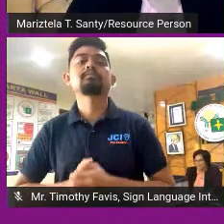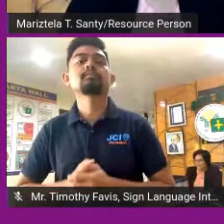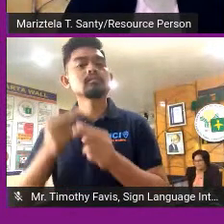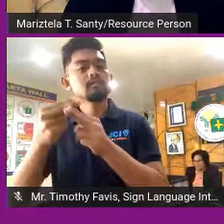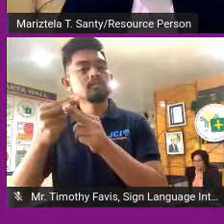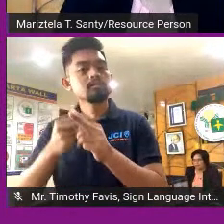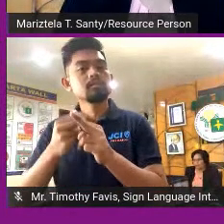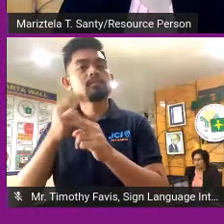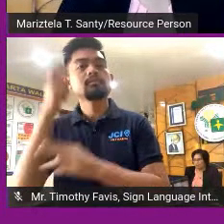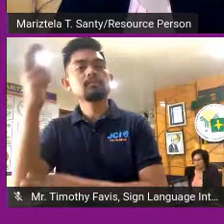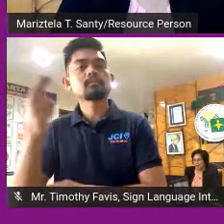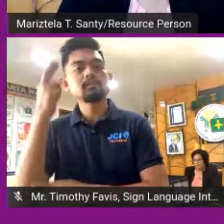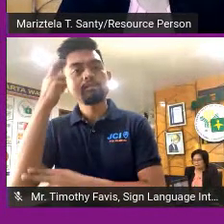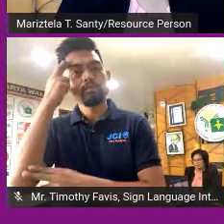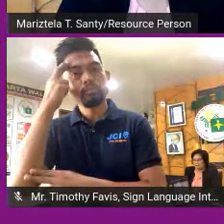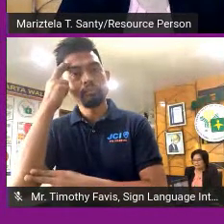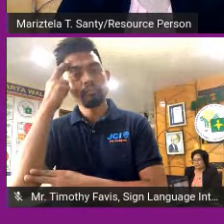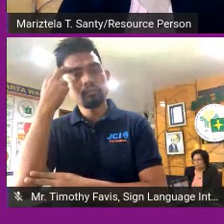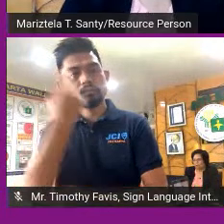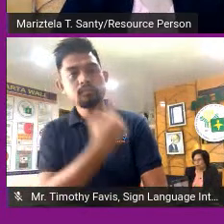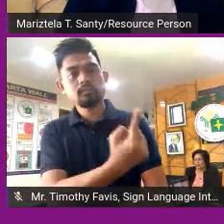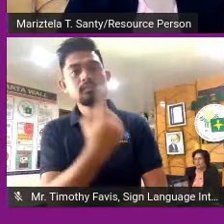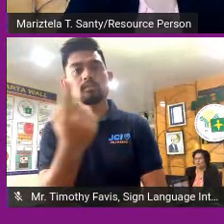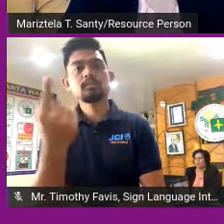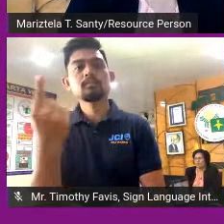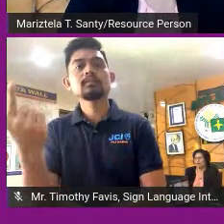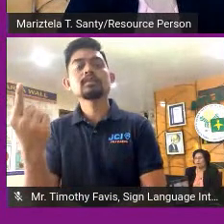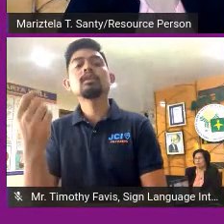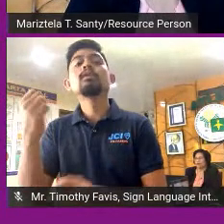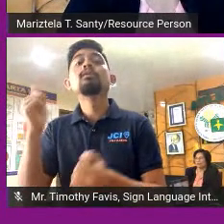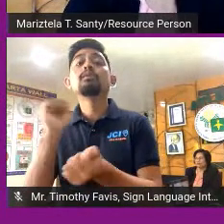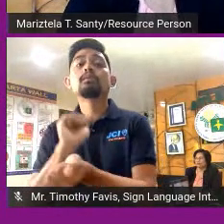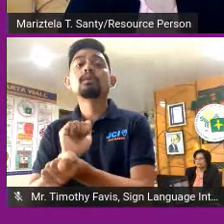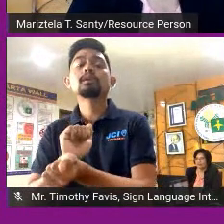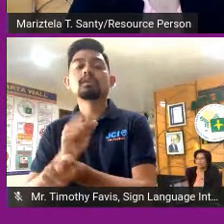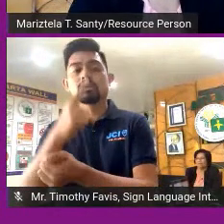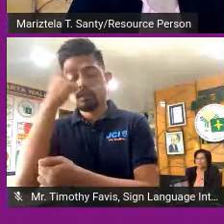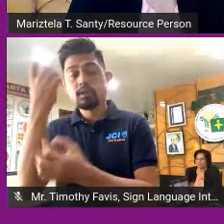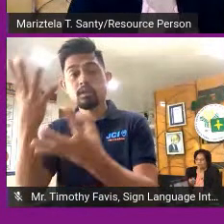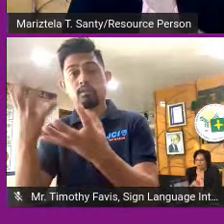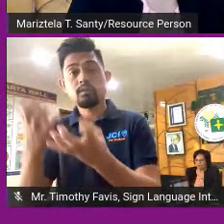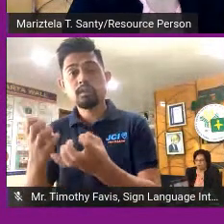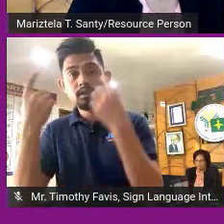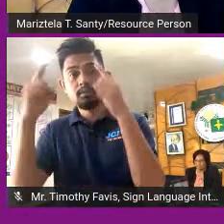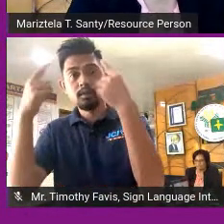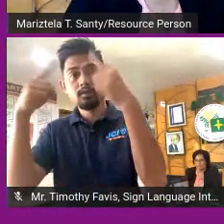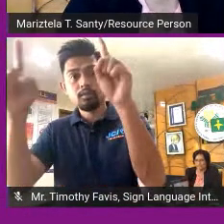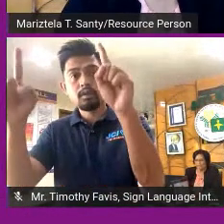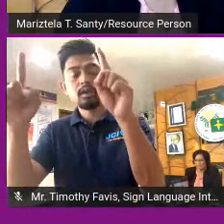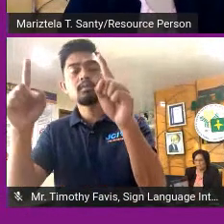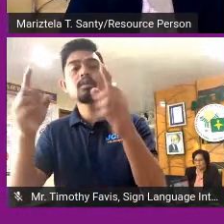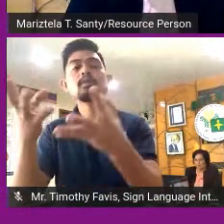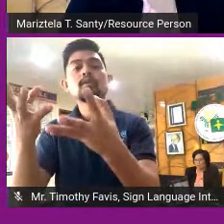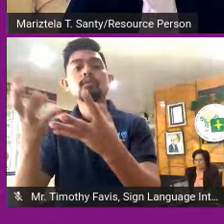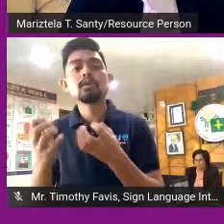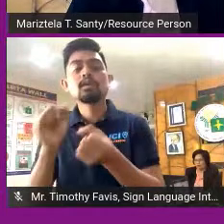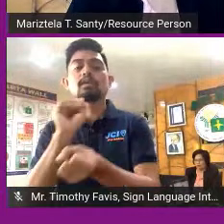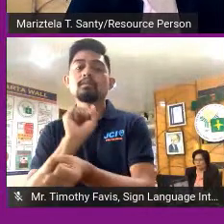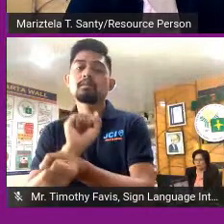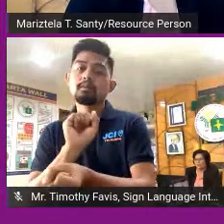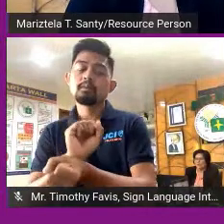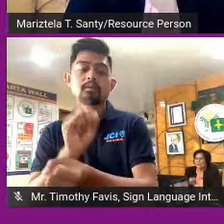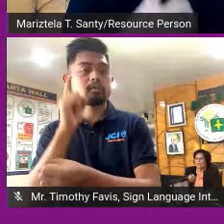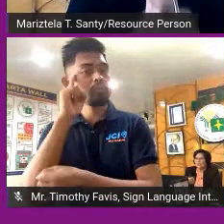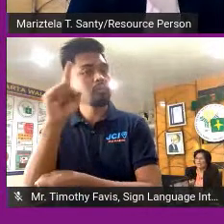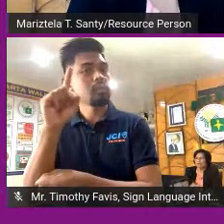parang reminder to all of us. We work because we want to survive. We work for our family. When we